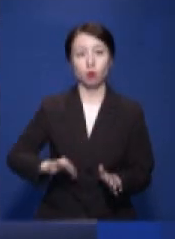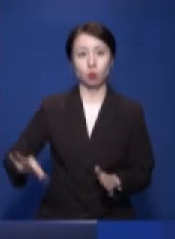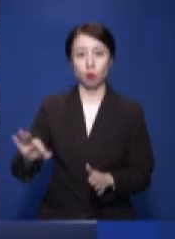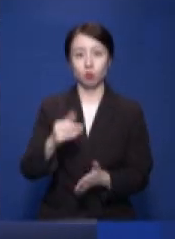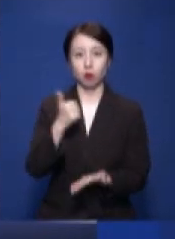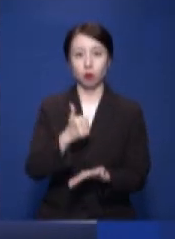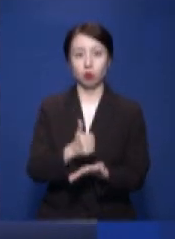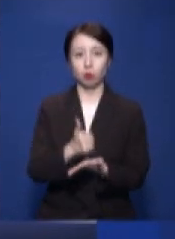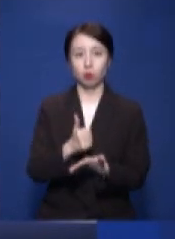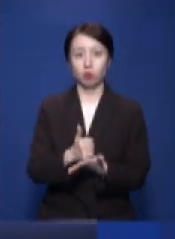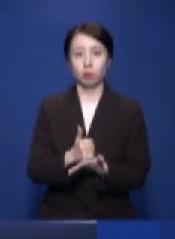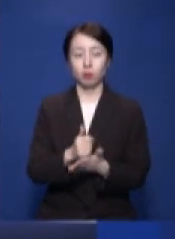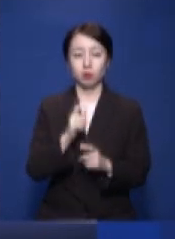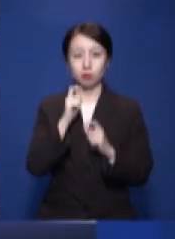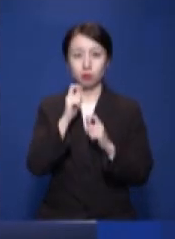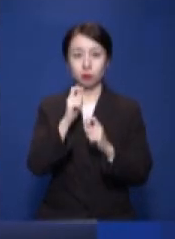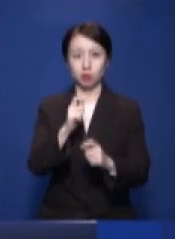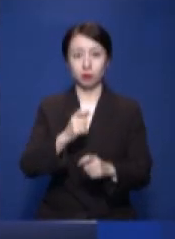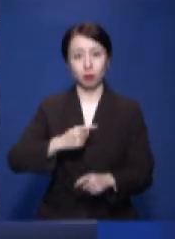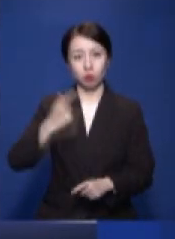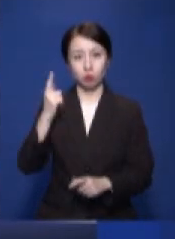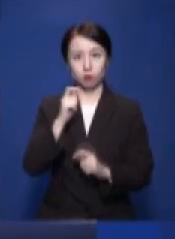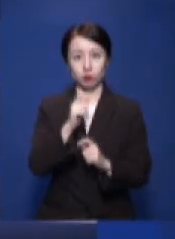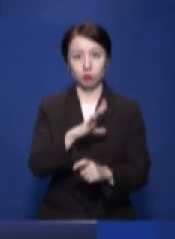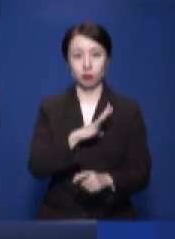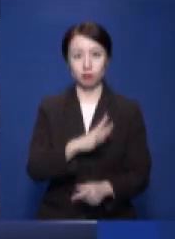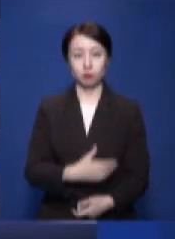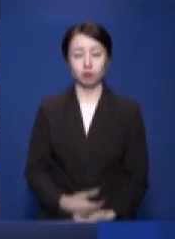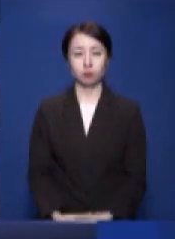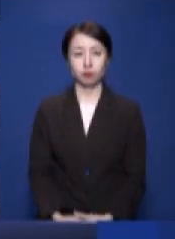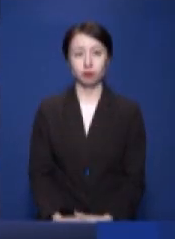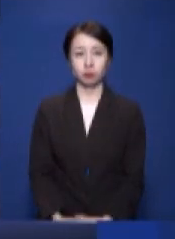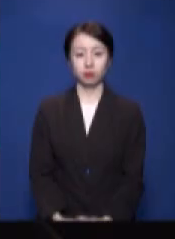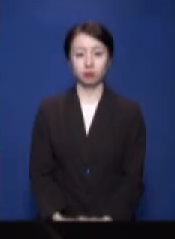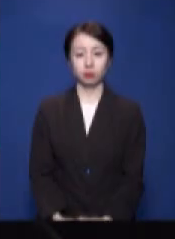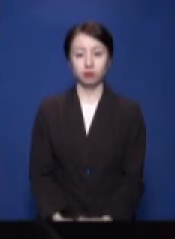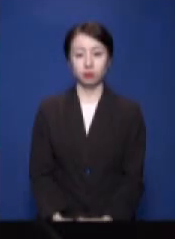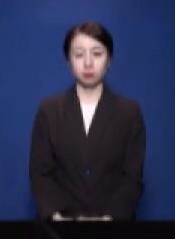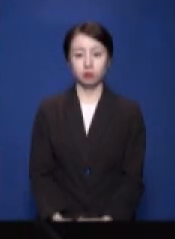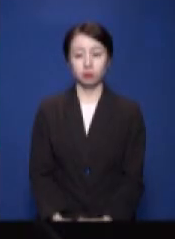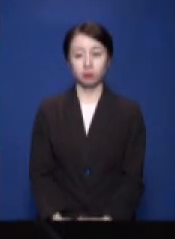облыс әкімінің қолынан марапат алып, құрметке бөленді.